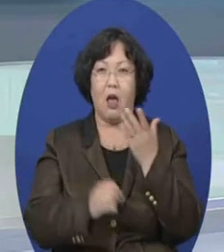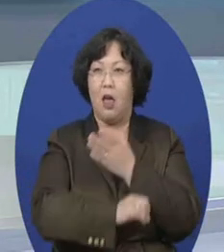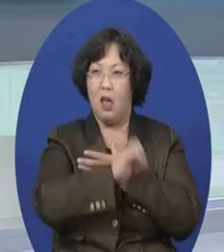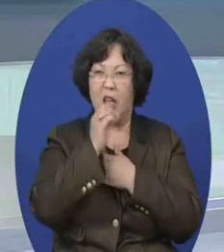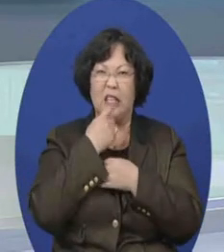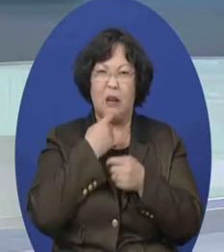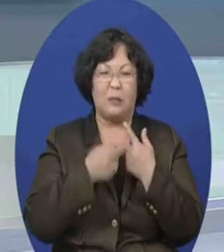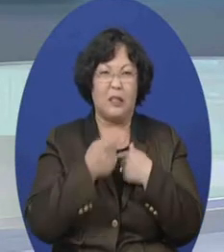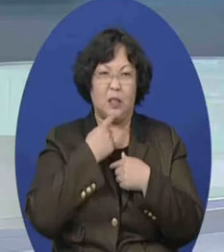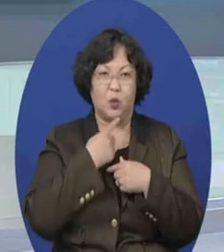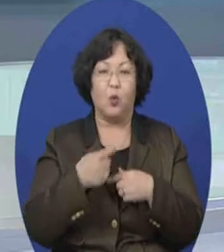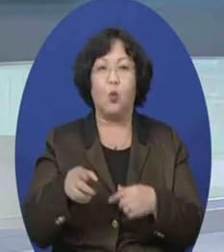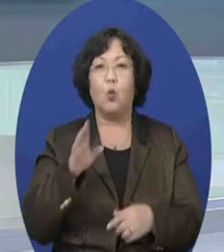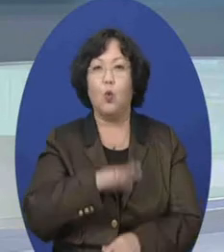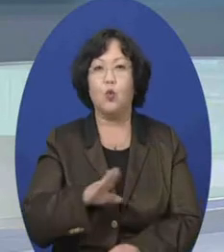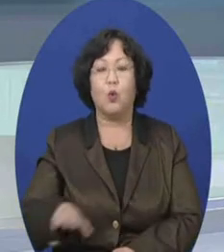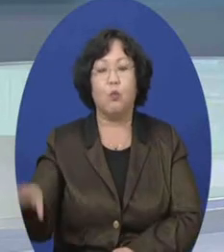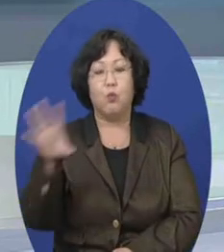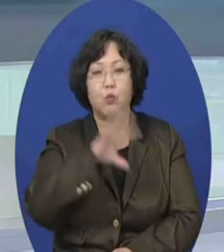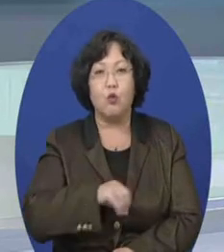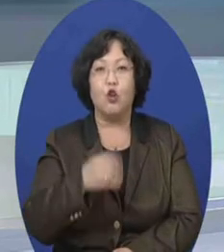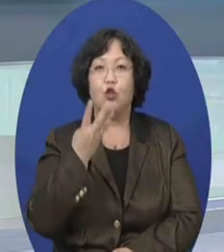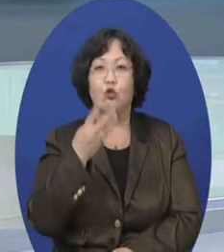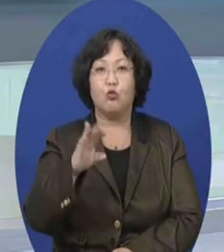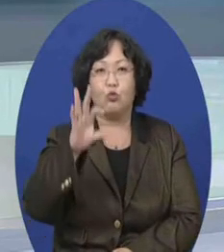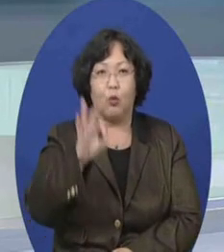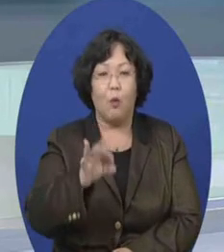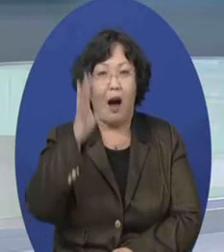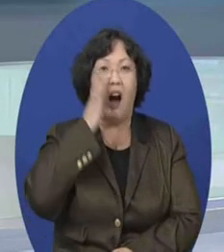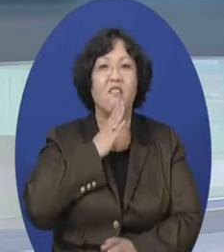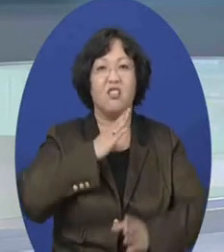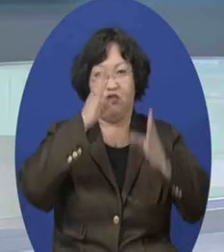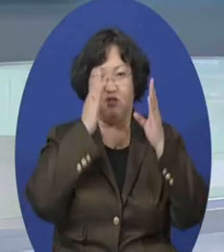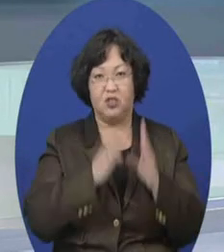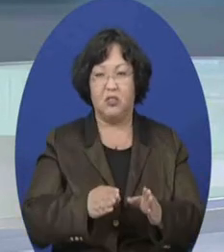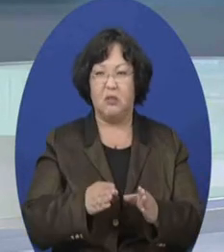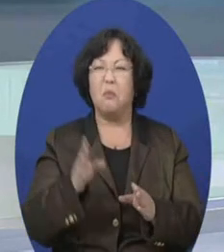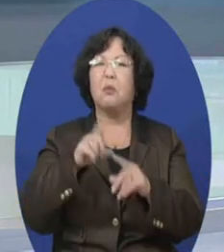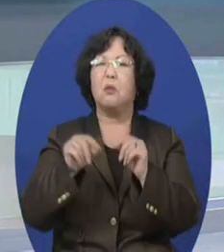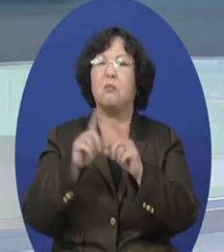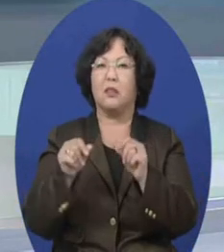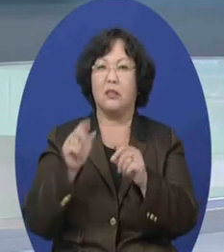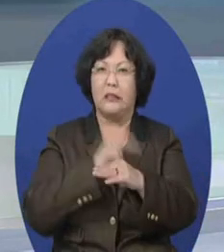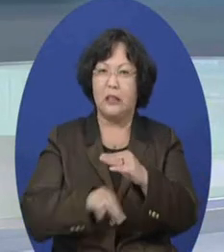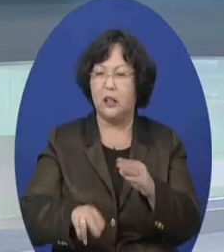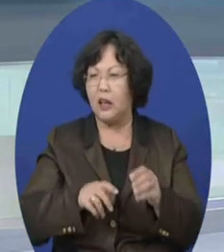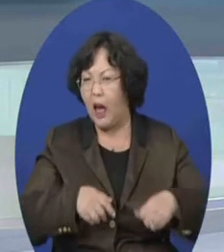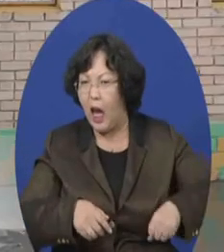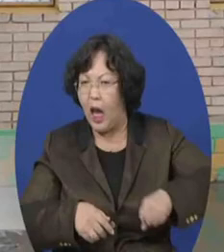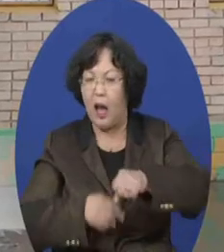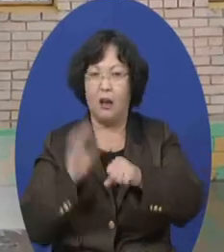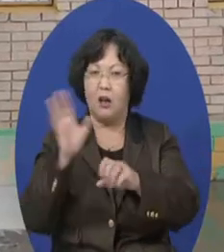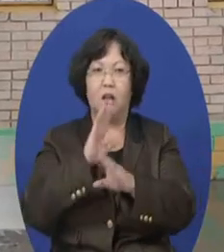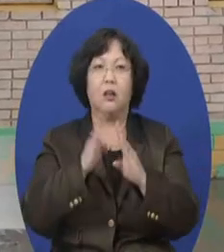байна. Өнөөдрийн байдлаар нийт хүүхдүүдийн 40 орчим хувь нь эцэг эхийн шийдвэрээр цахимаар хичээлэн үзэж байна.